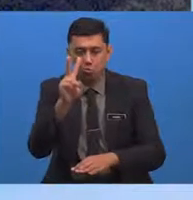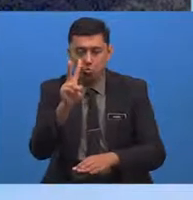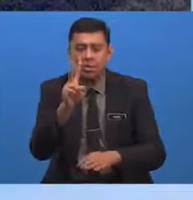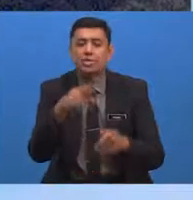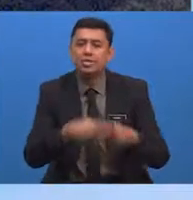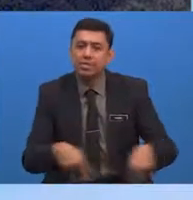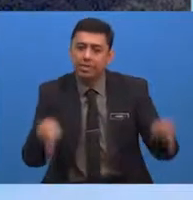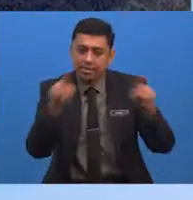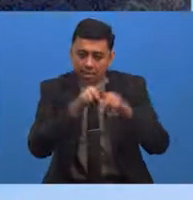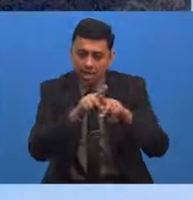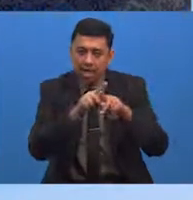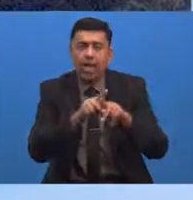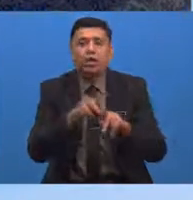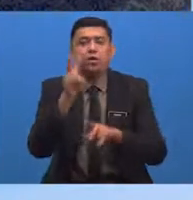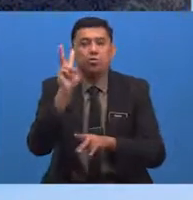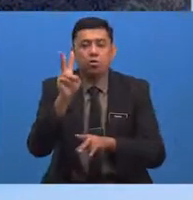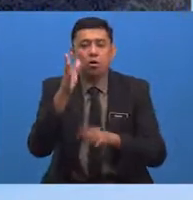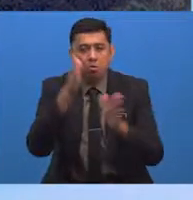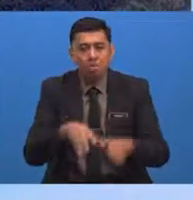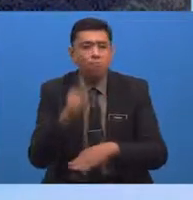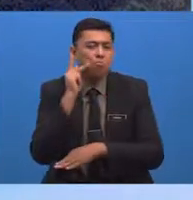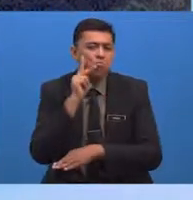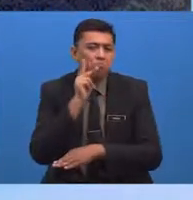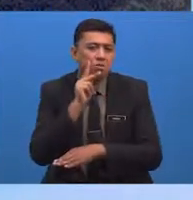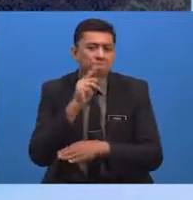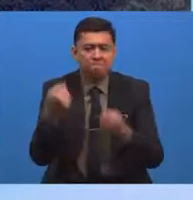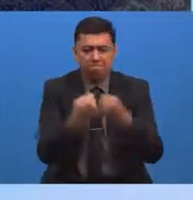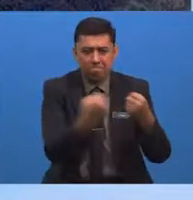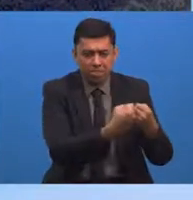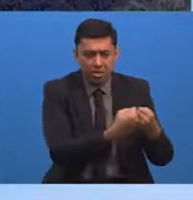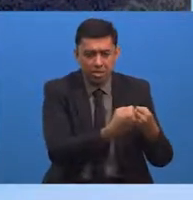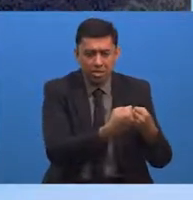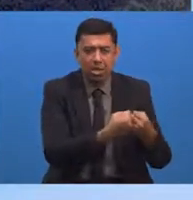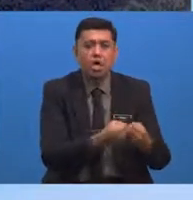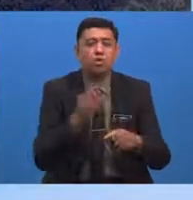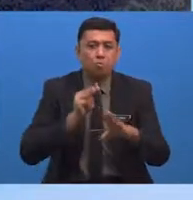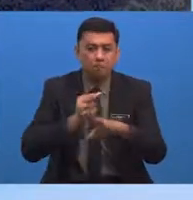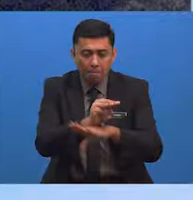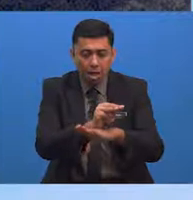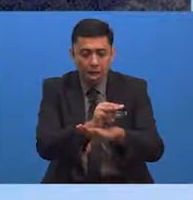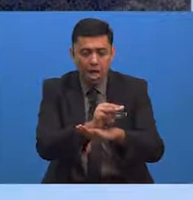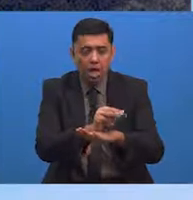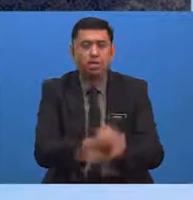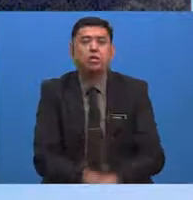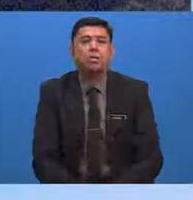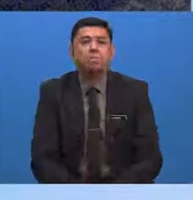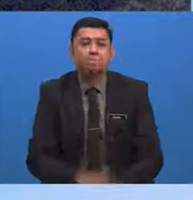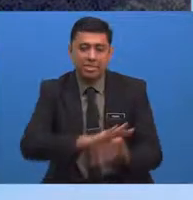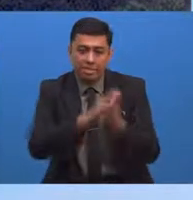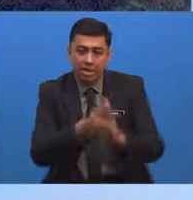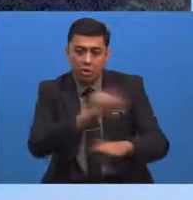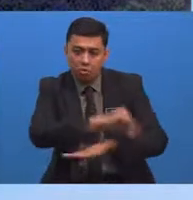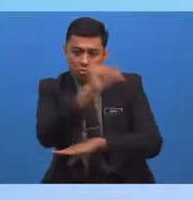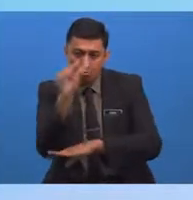putri, suka kelahi setiap hari. Lalu disumpah Raja Kayangan menjadi gunung negeri